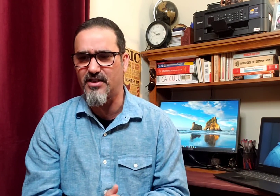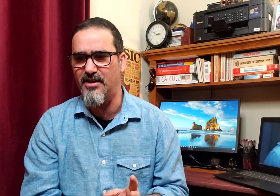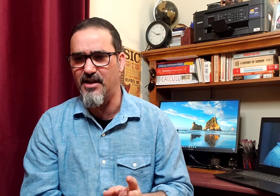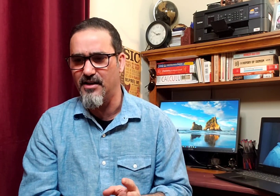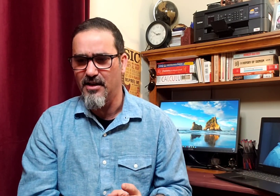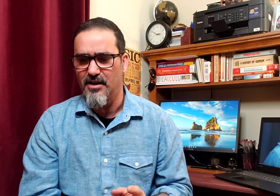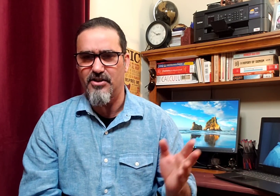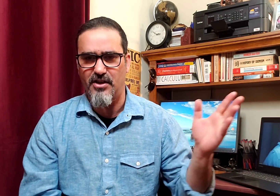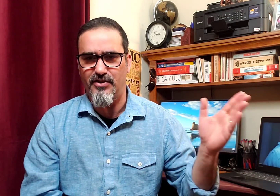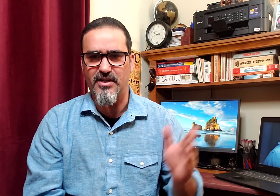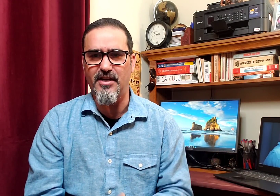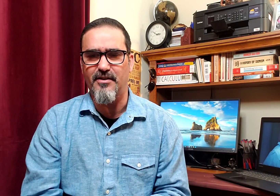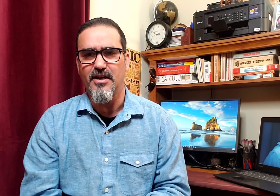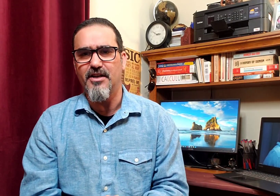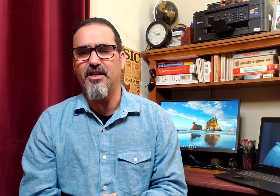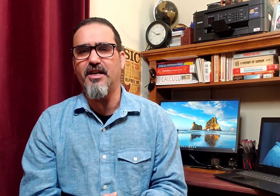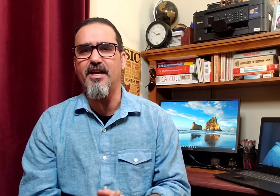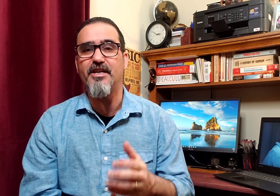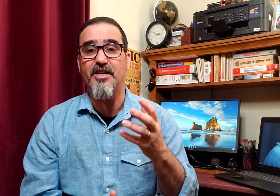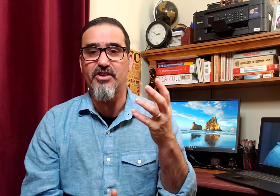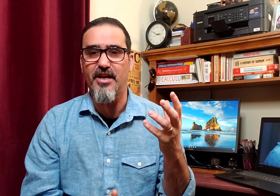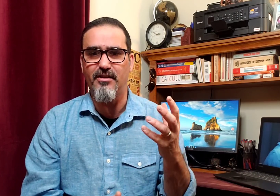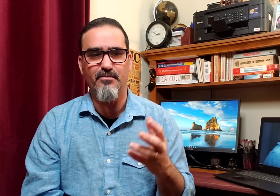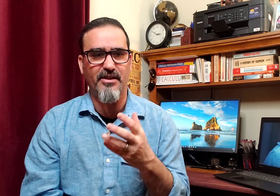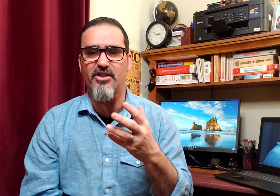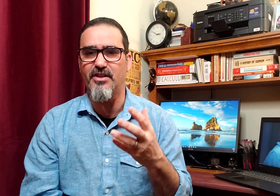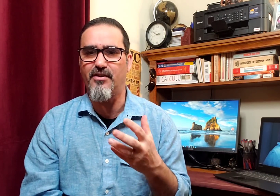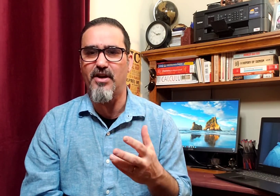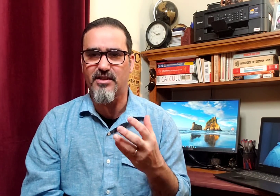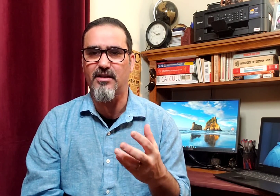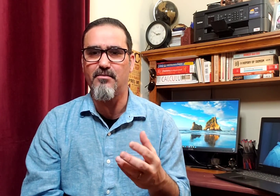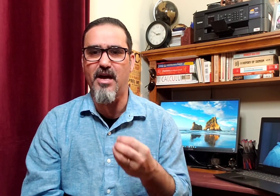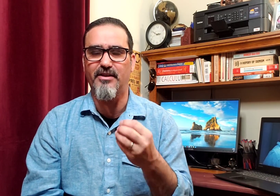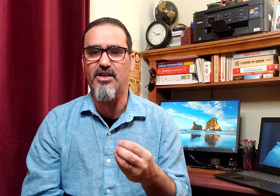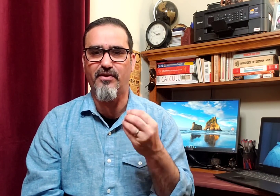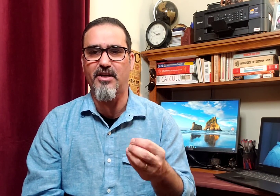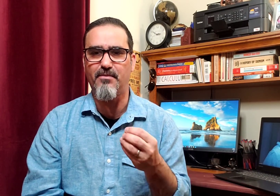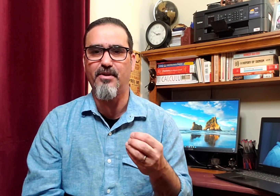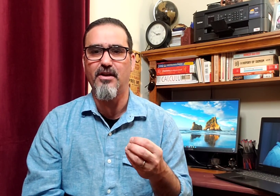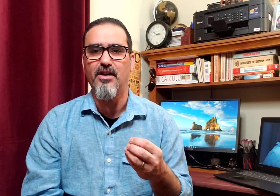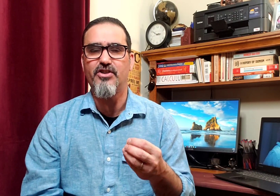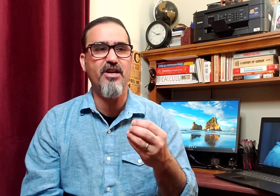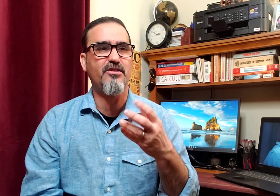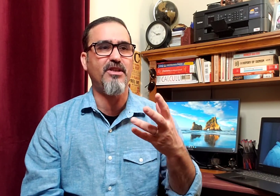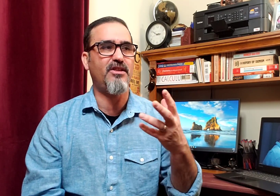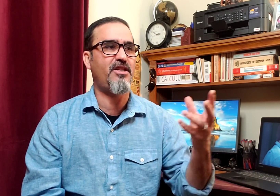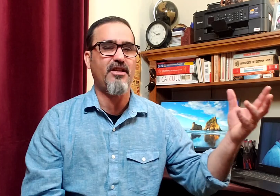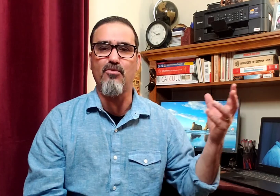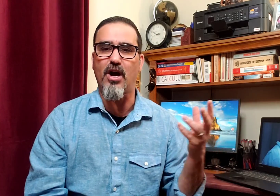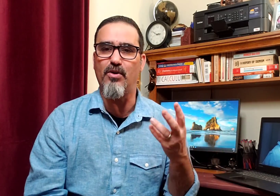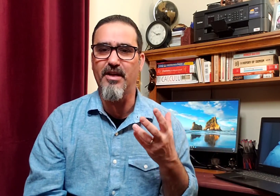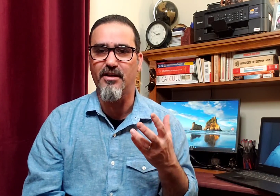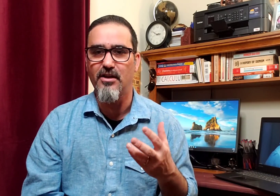الشقيقه الجزائريه في الجزائر. الذكرى هي ذكرى الشهيد، ما عندناش حنا اصلا، ما عندناش في المغرب شي حاجه سميتها